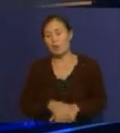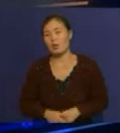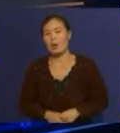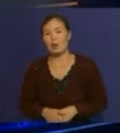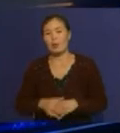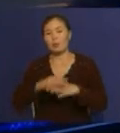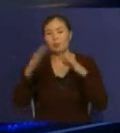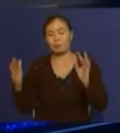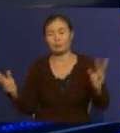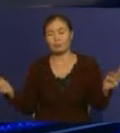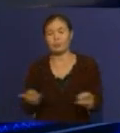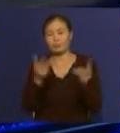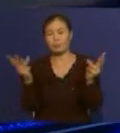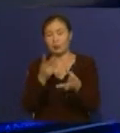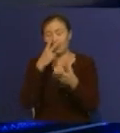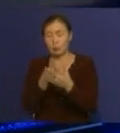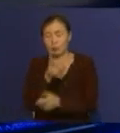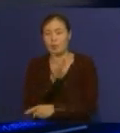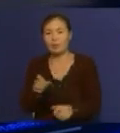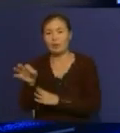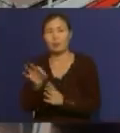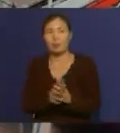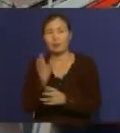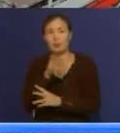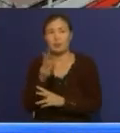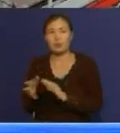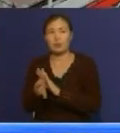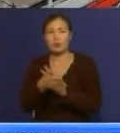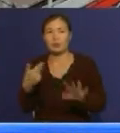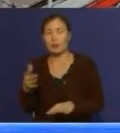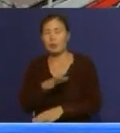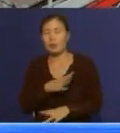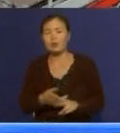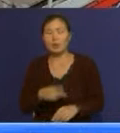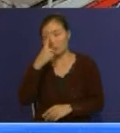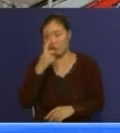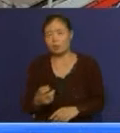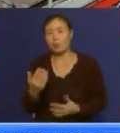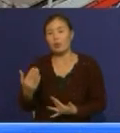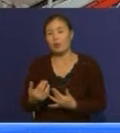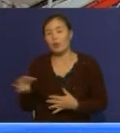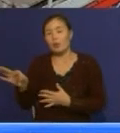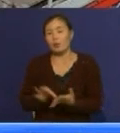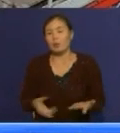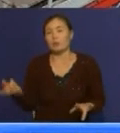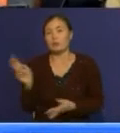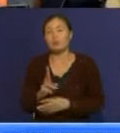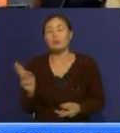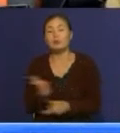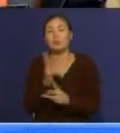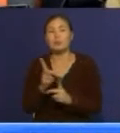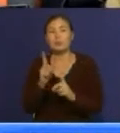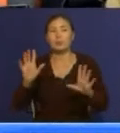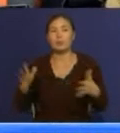Шатырдан шыққан қара түтінді көрген тұрғындар бірден өрт сөндіру мамандарын шақыртқан. Хабарламалған олар шұғыл түрде оқиға орнына